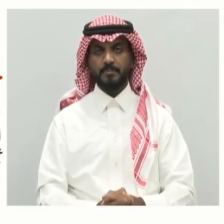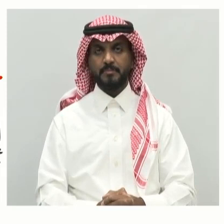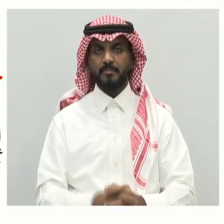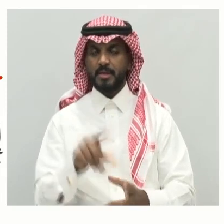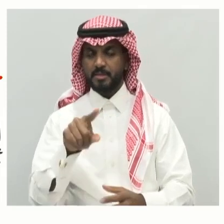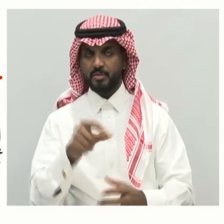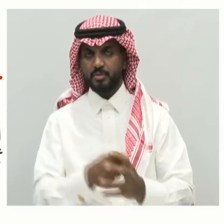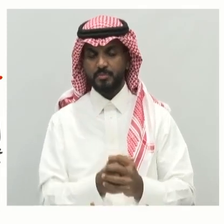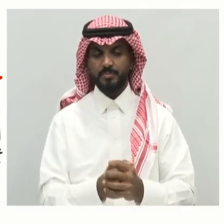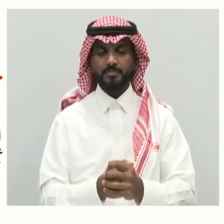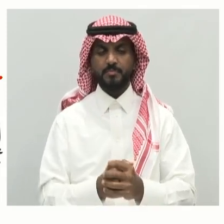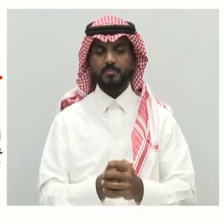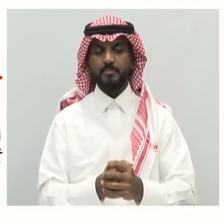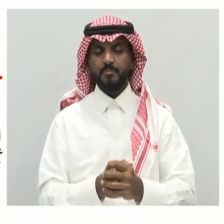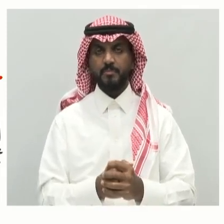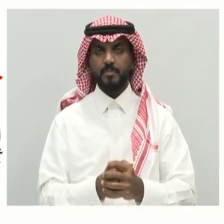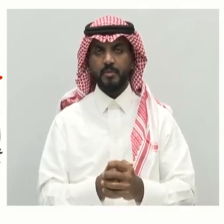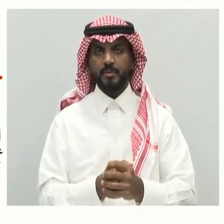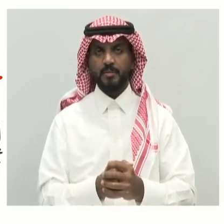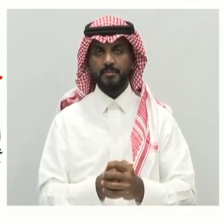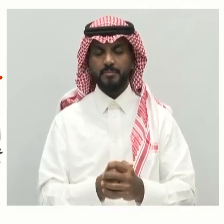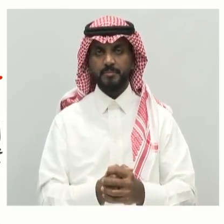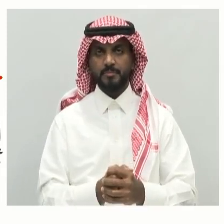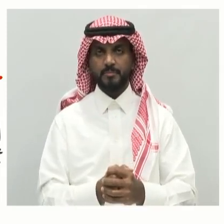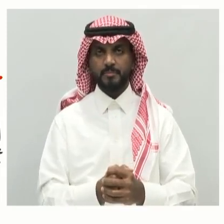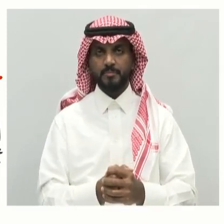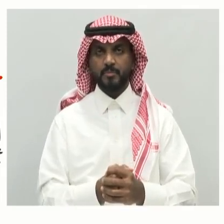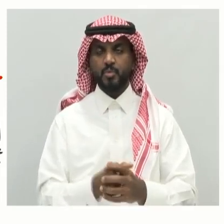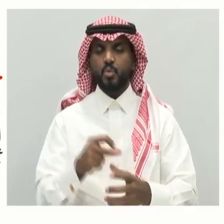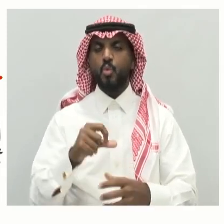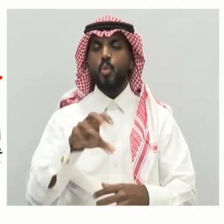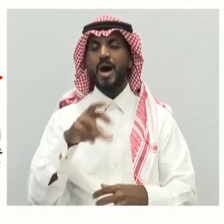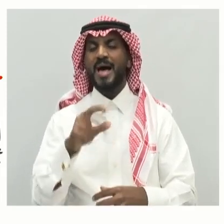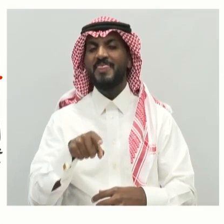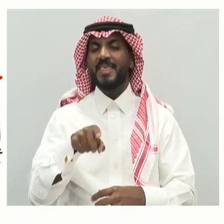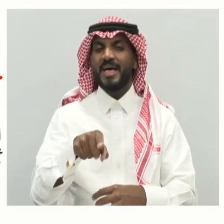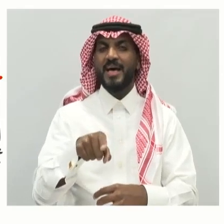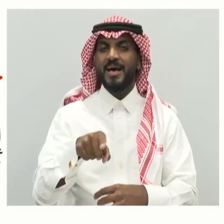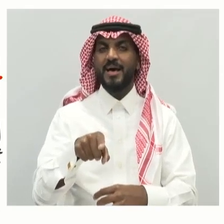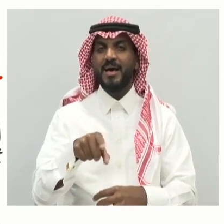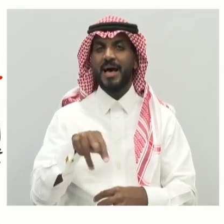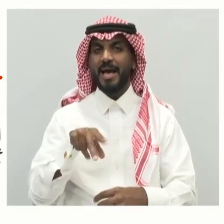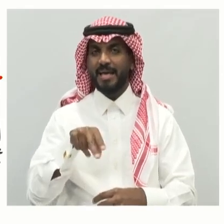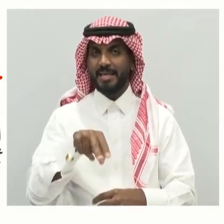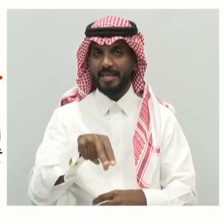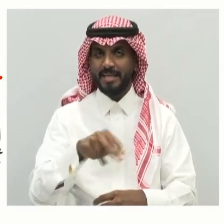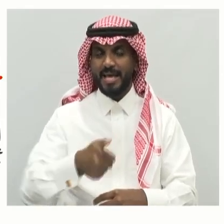احسنتم وبارك الله فيكم نكمل وهذا اخي زياد